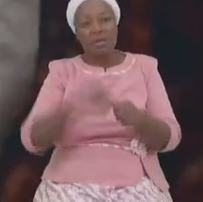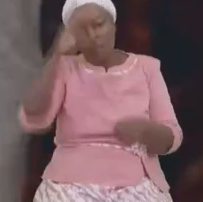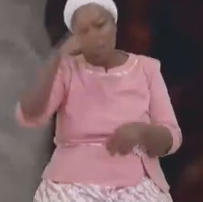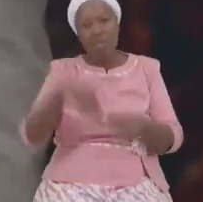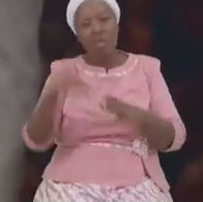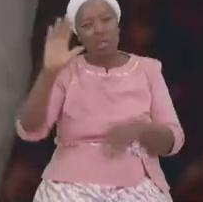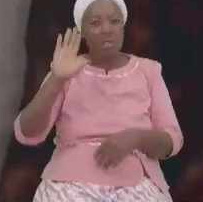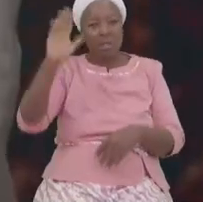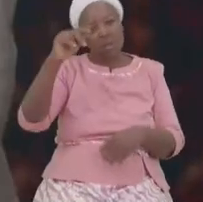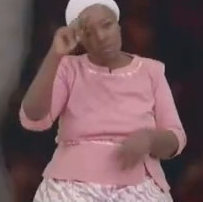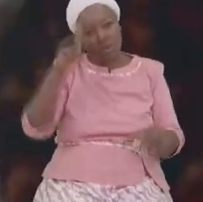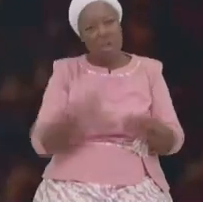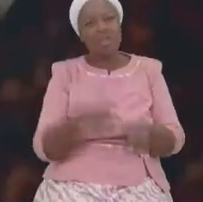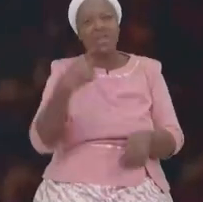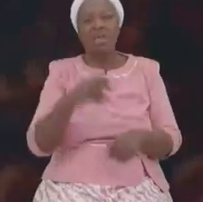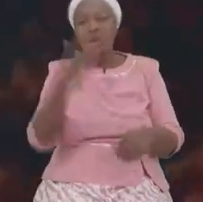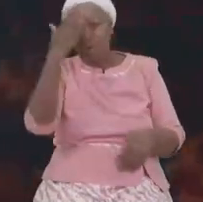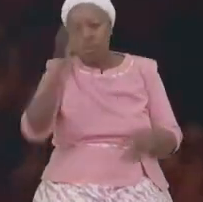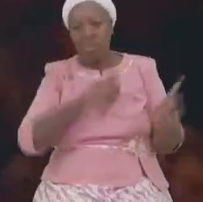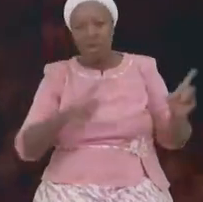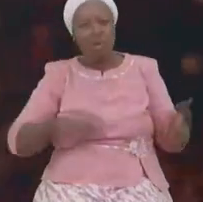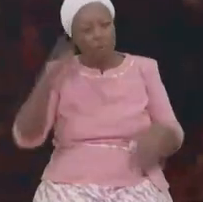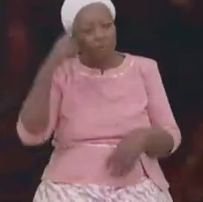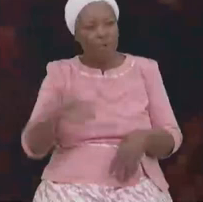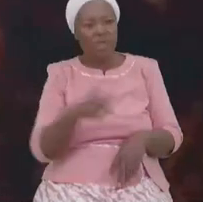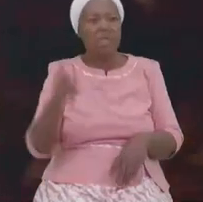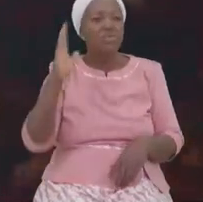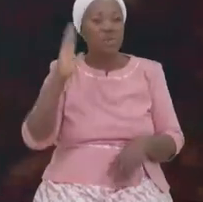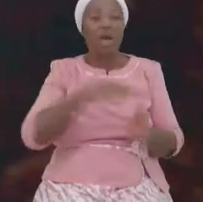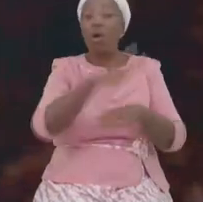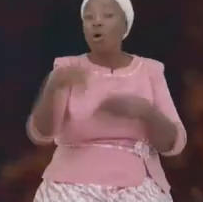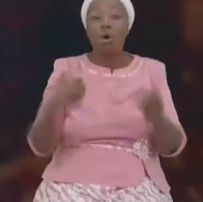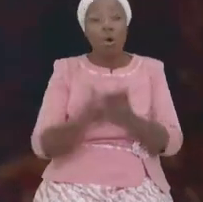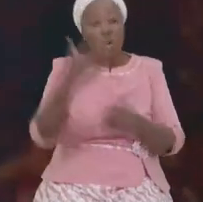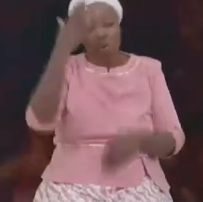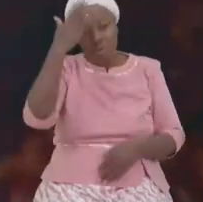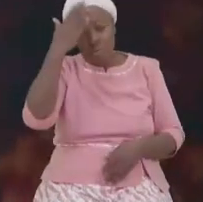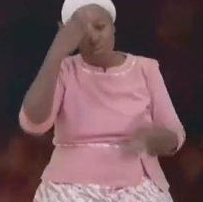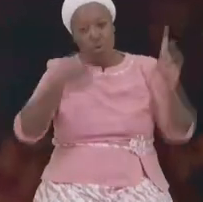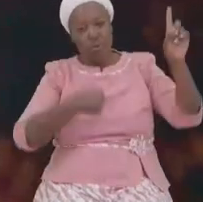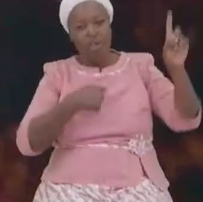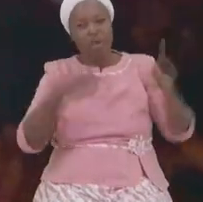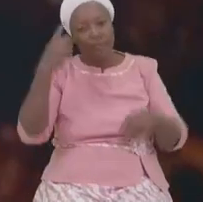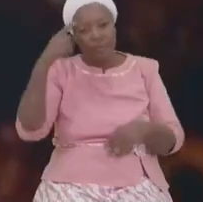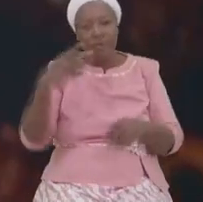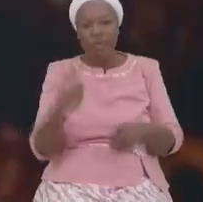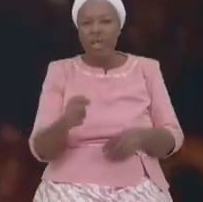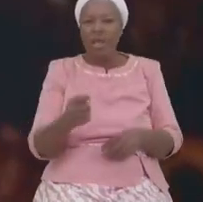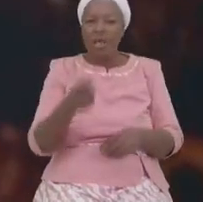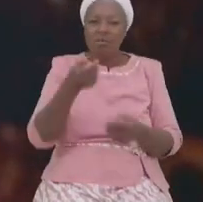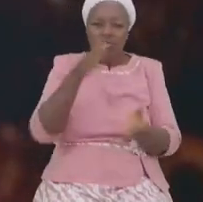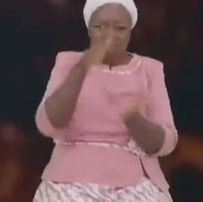Ni celui-là son frère en disant, connaissez l'Éternel, car tous me connaîtront, depuis le plus petit jusqu'au plus